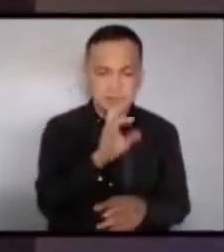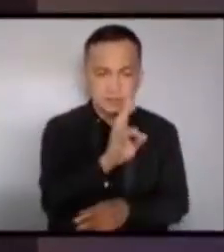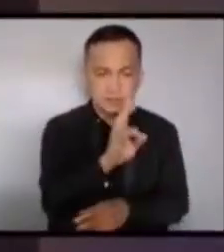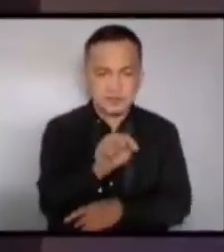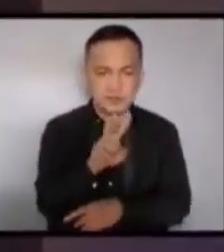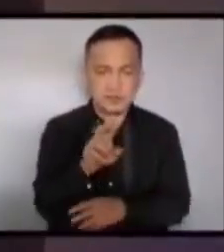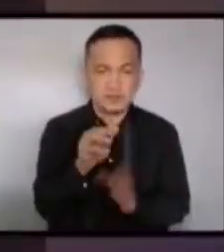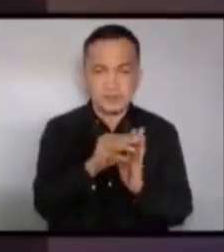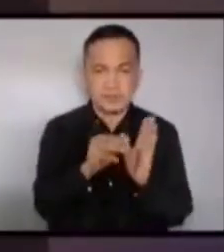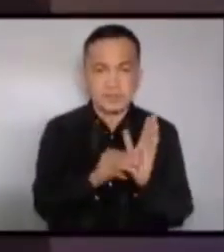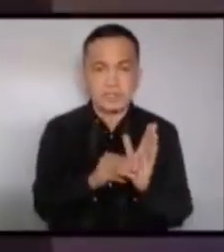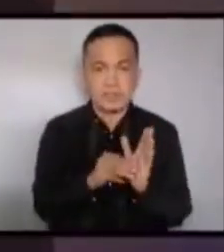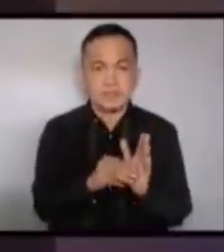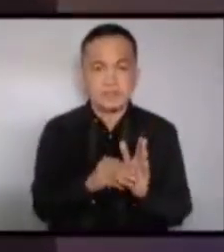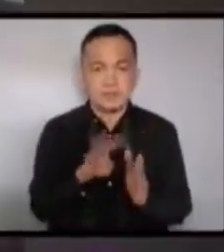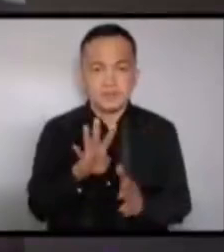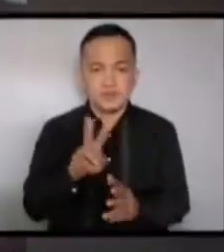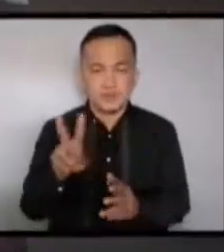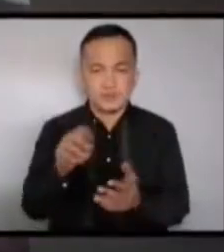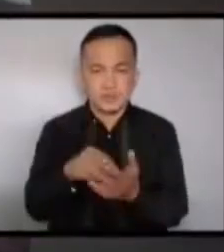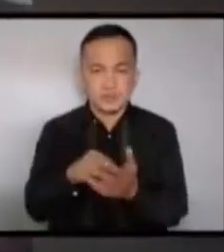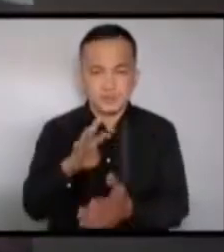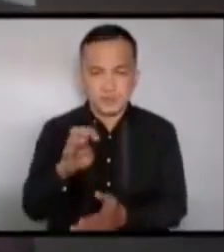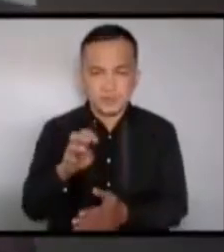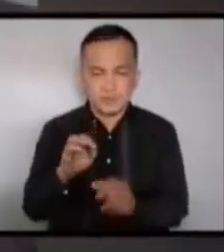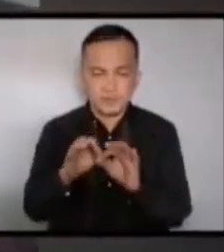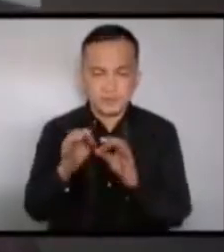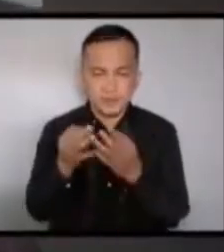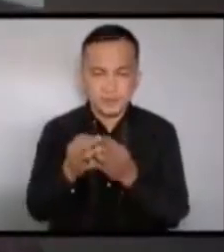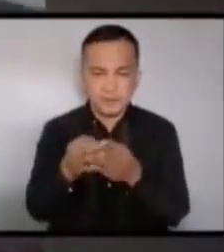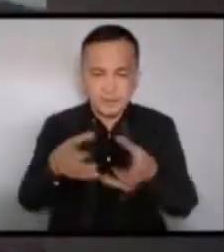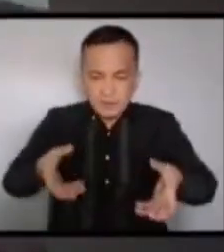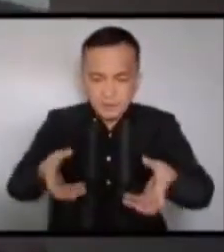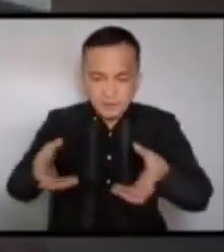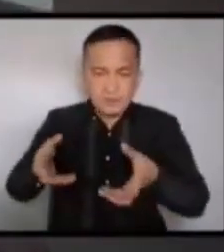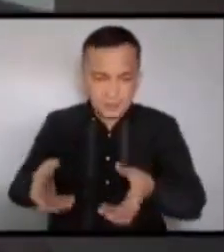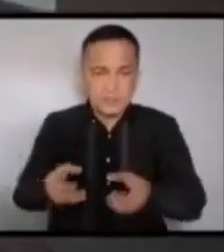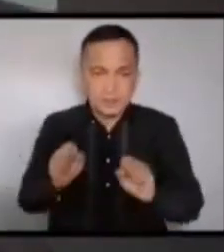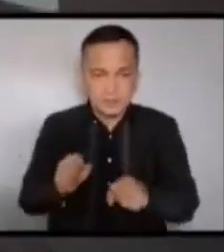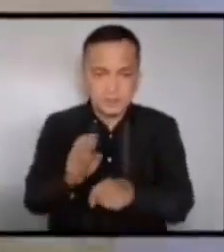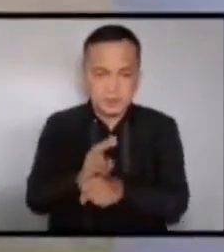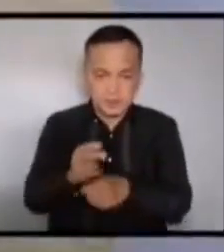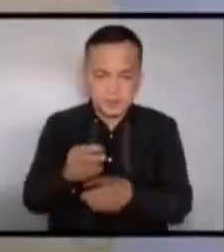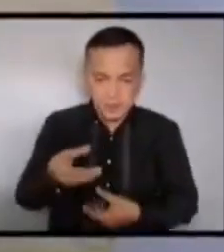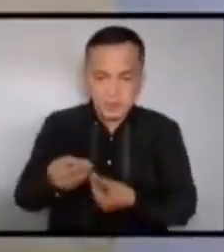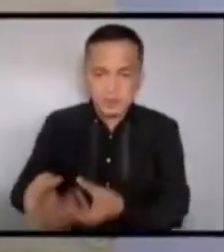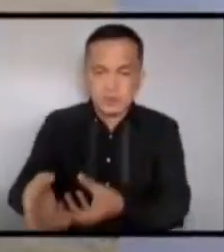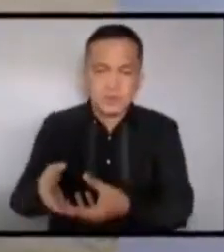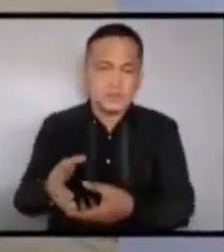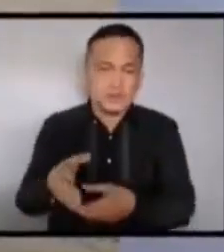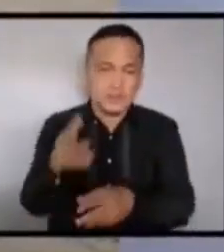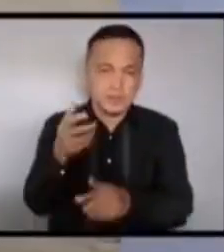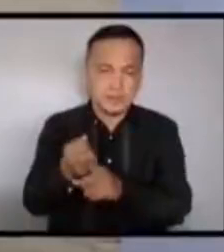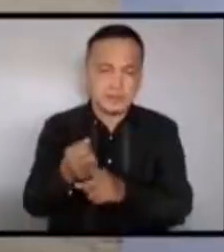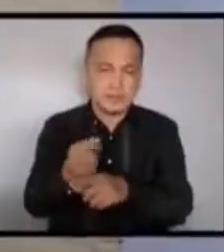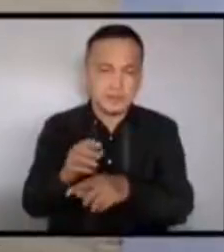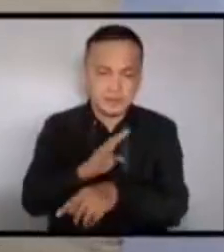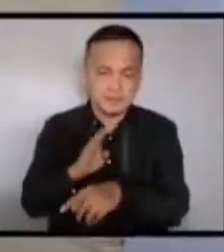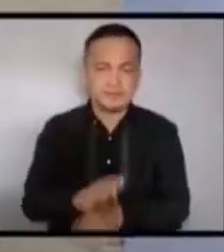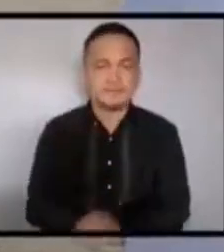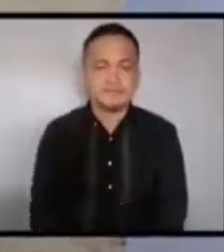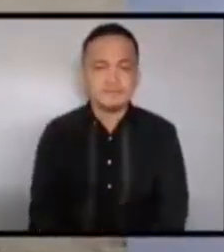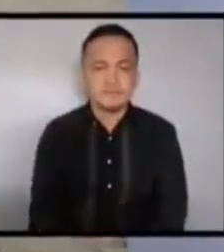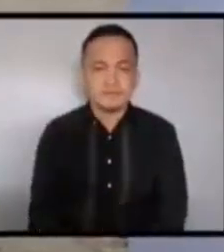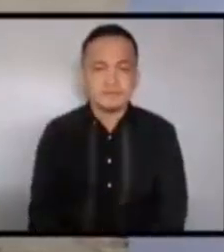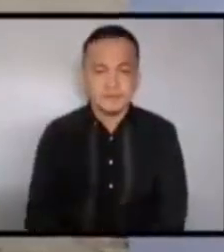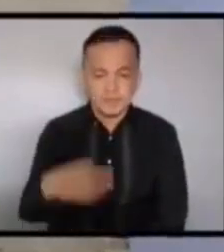at 42,400 family food packs na maaaring gamitin na augmentation sa mga apektadong bayan. Nagpalabas naman ang